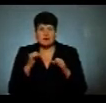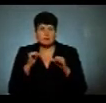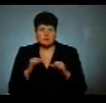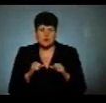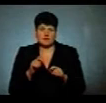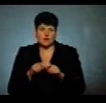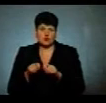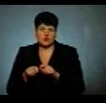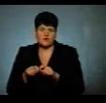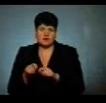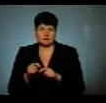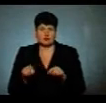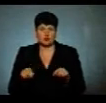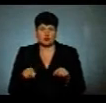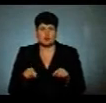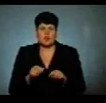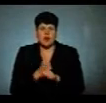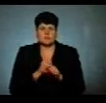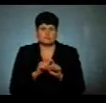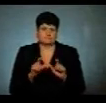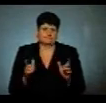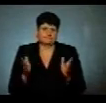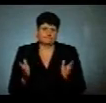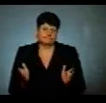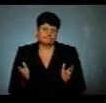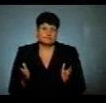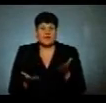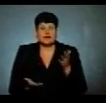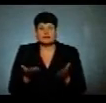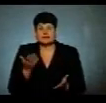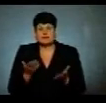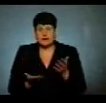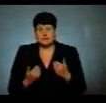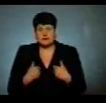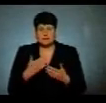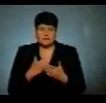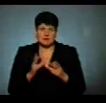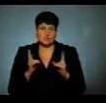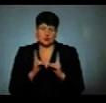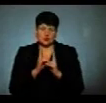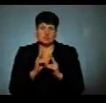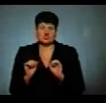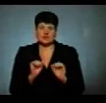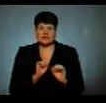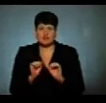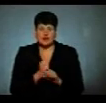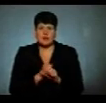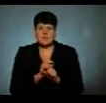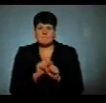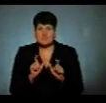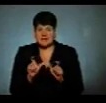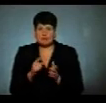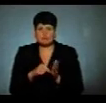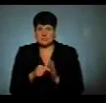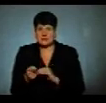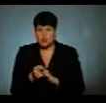повноважень контролювати ціноутворення і роботу аптечних установ. Але ми мали відповідну зустріч з керівниками аптек у місті Тернополі, де